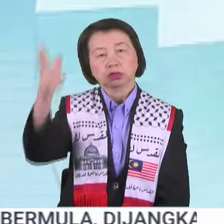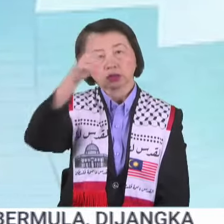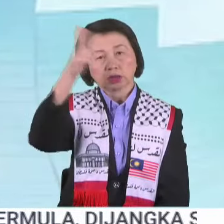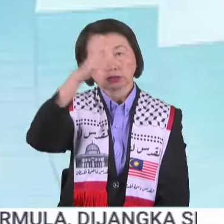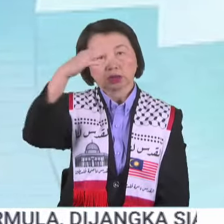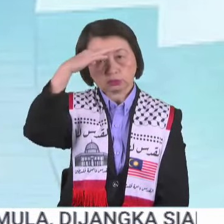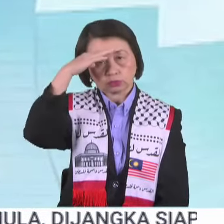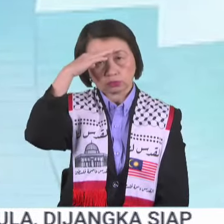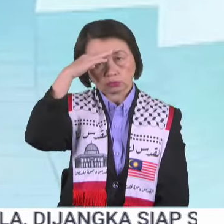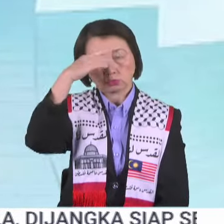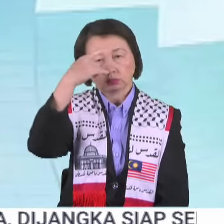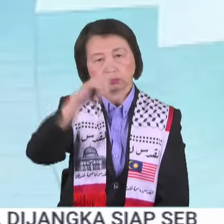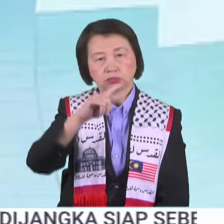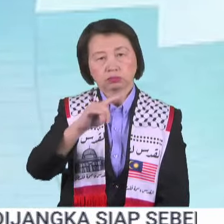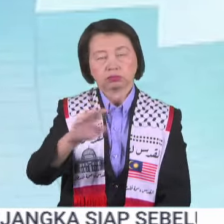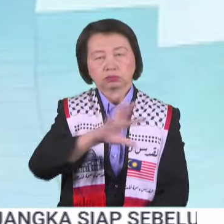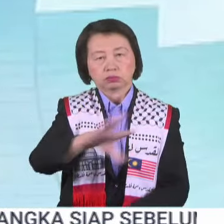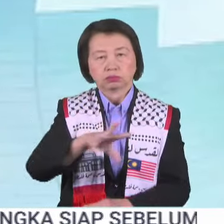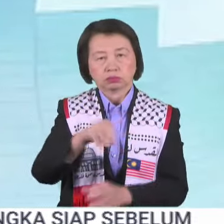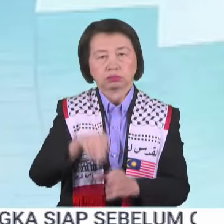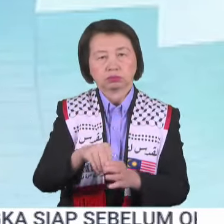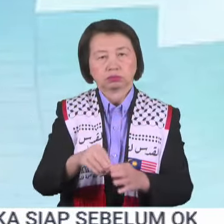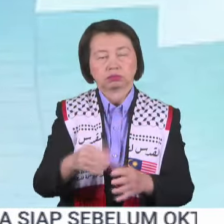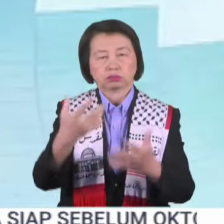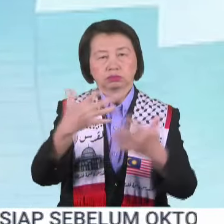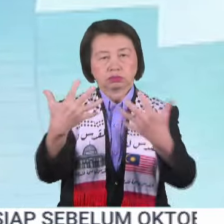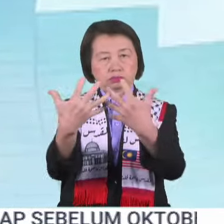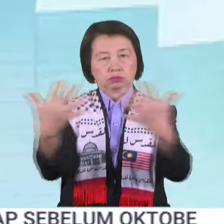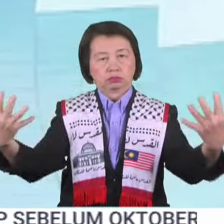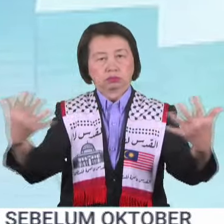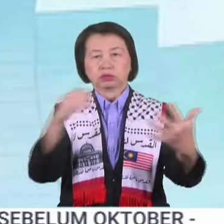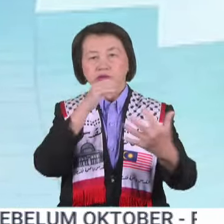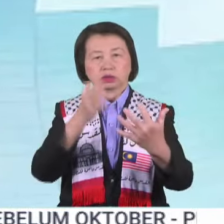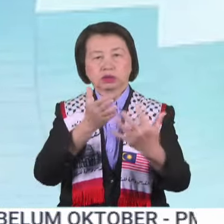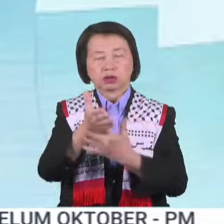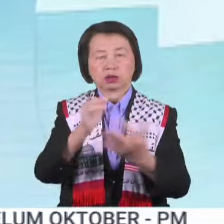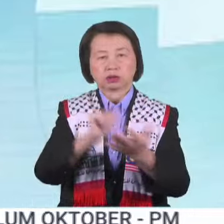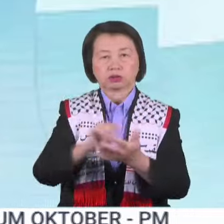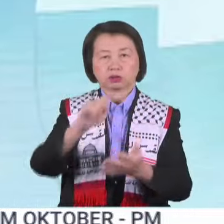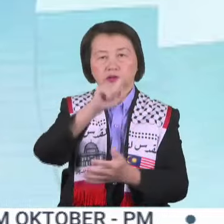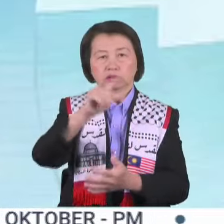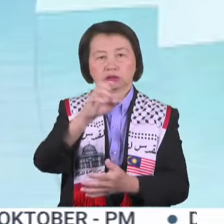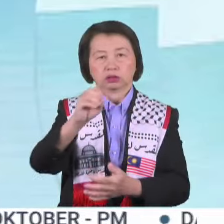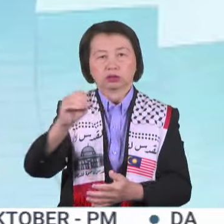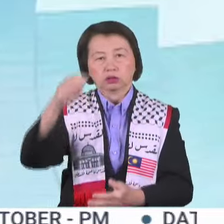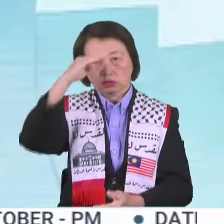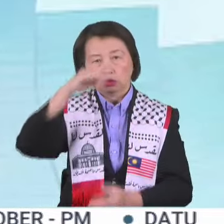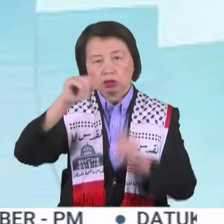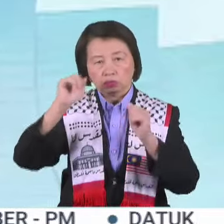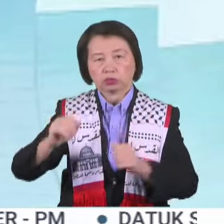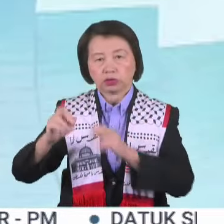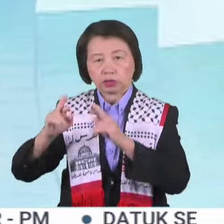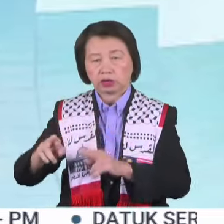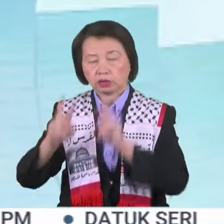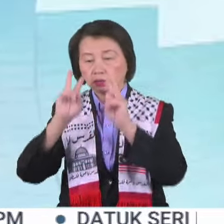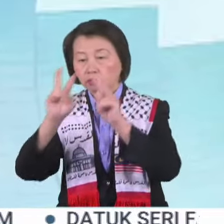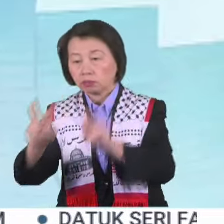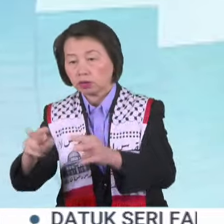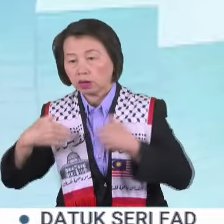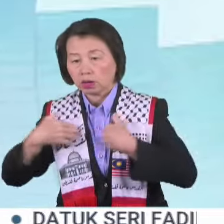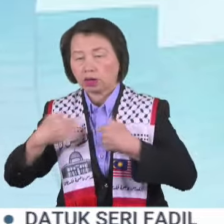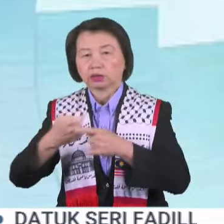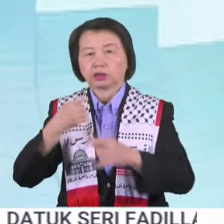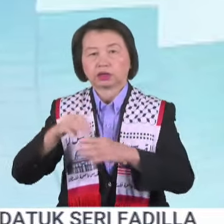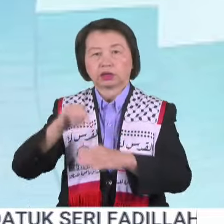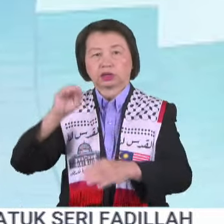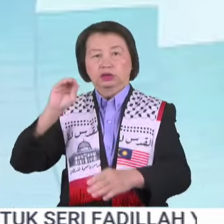Kerajaan Johor mengambil langkah inklusif memasang pagar tidak berhalangan di Zoo Johor, membolehkan pengunjung melihat haiwan